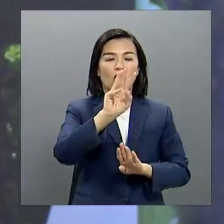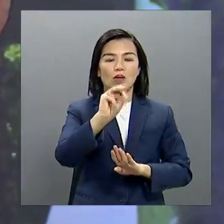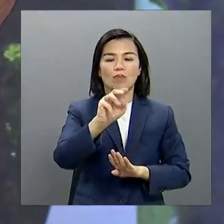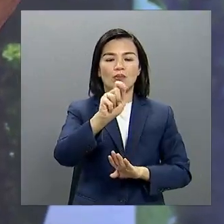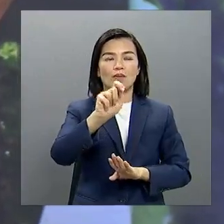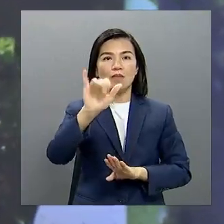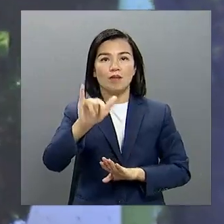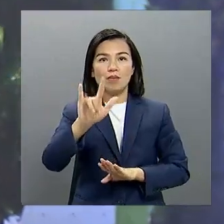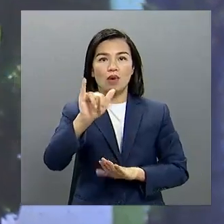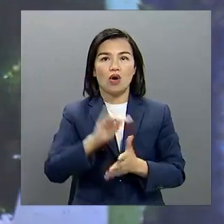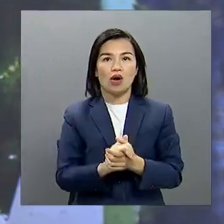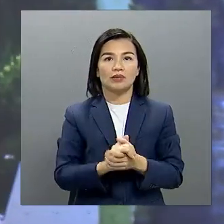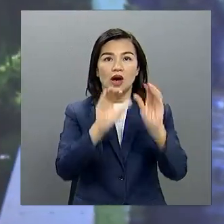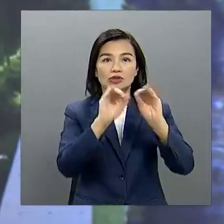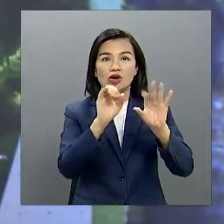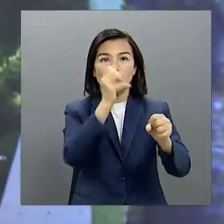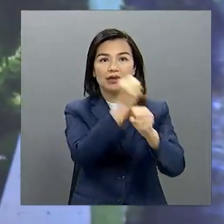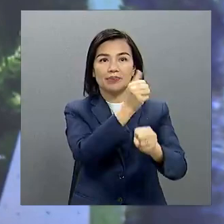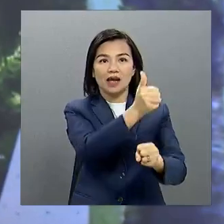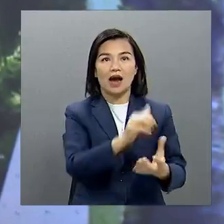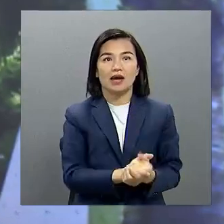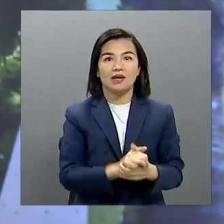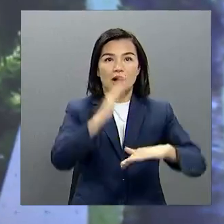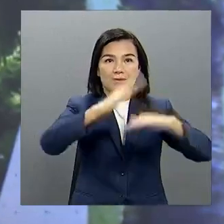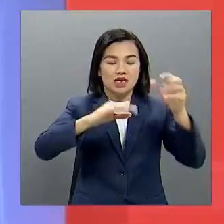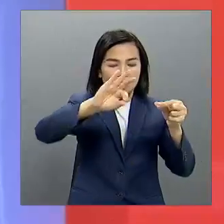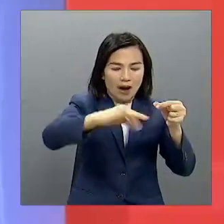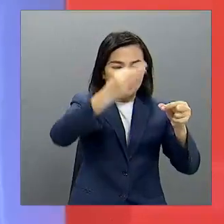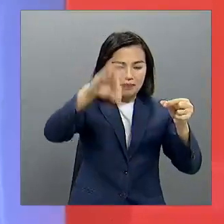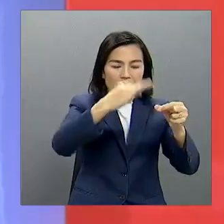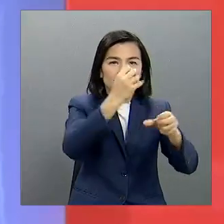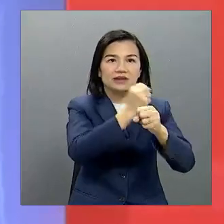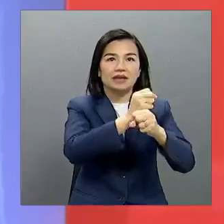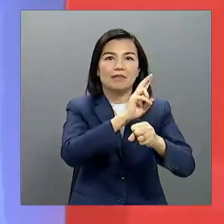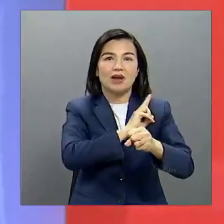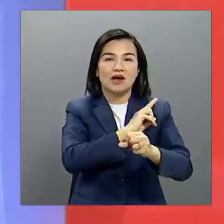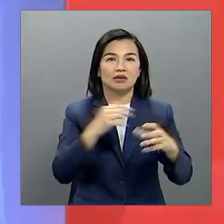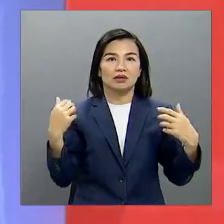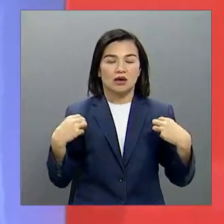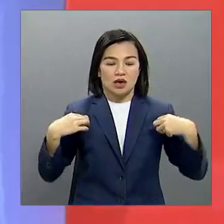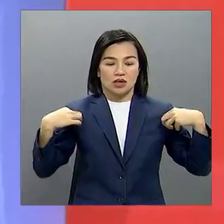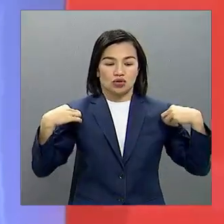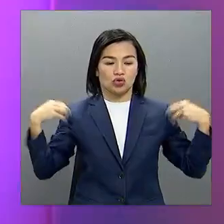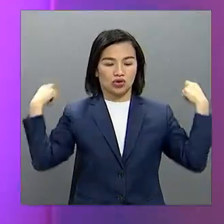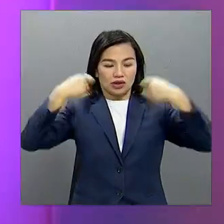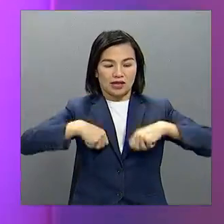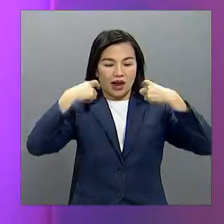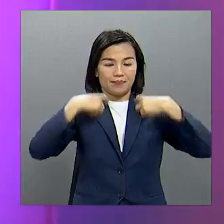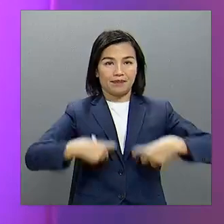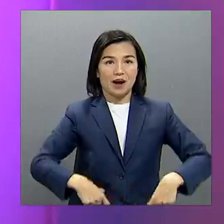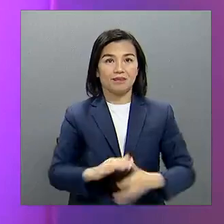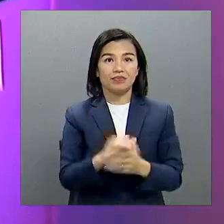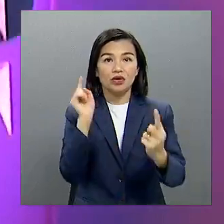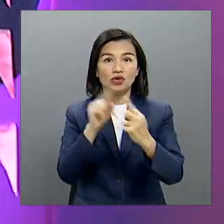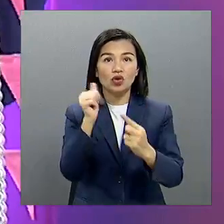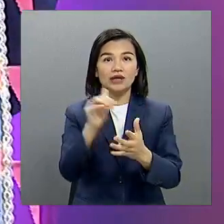อนทำด้วยนะคะ ไปทำได้นะเป็นงานทำมือด้วยเนาะ ใช่ค่ะนะคะ เข้ากับชุดมากเลยนะคุณชมัยพร อันนี้ผมว่าจะไปห้อยหน้าบ้